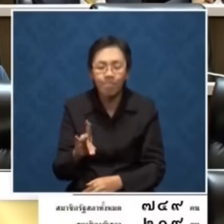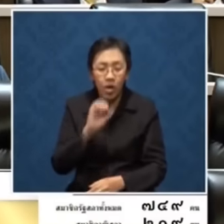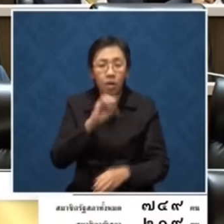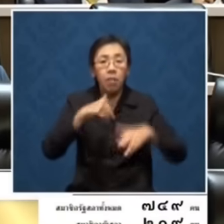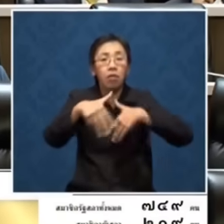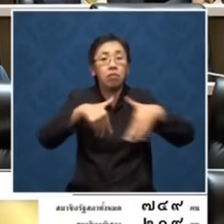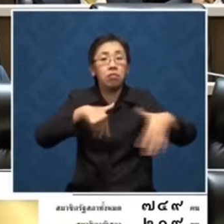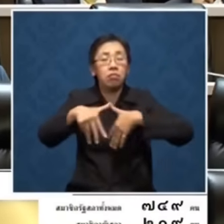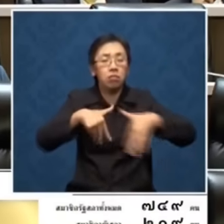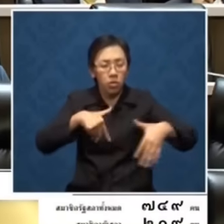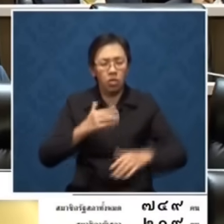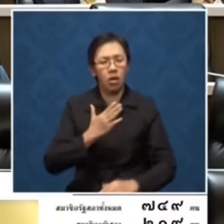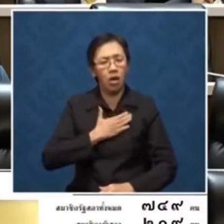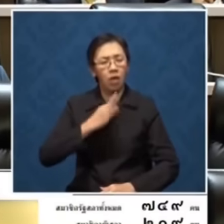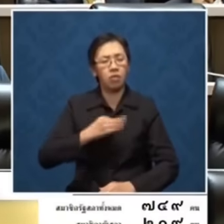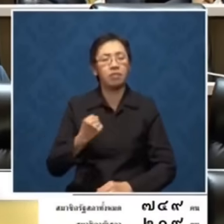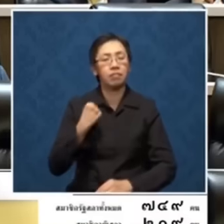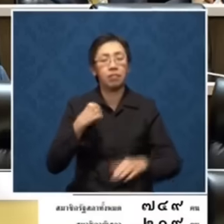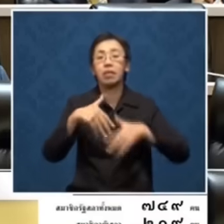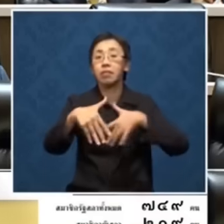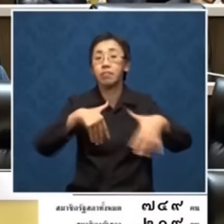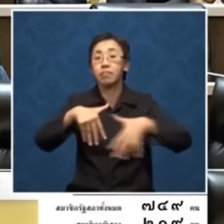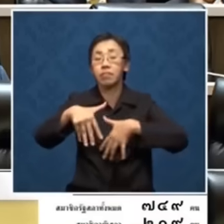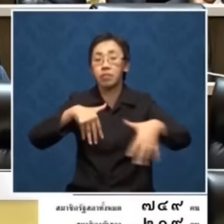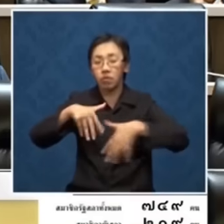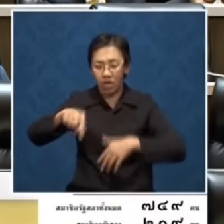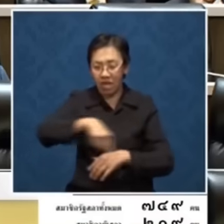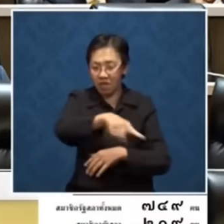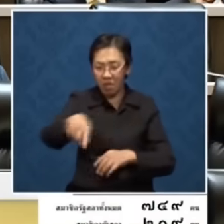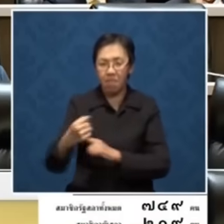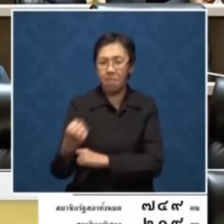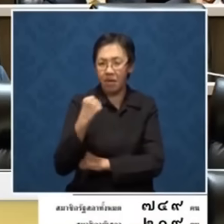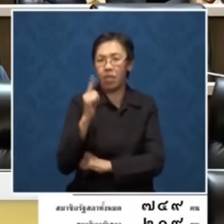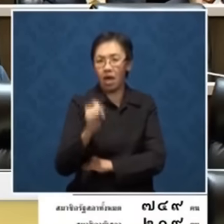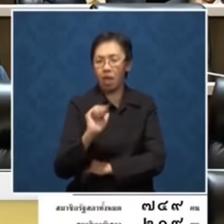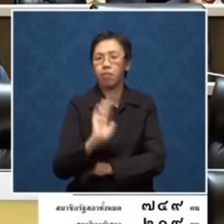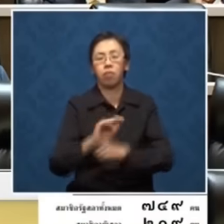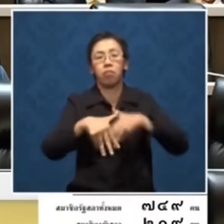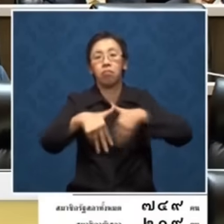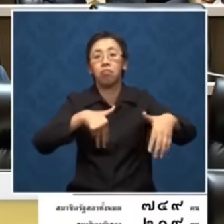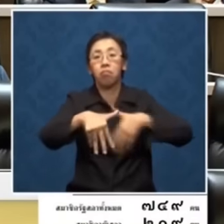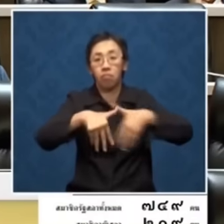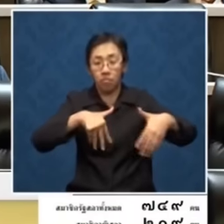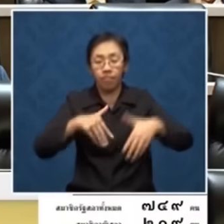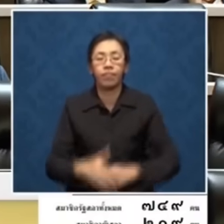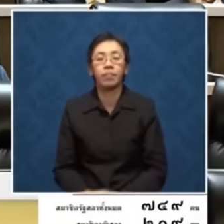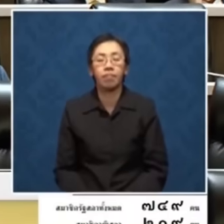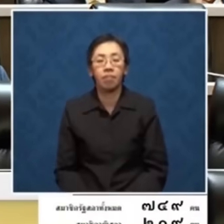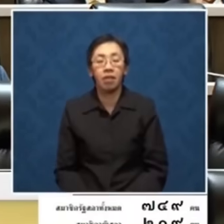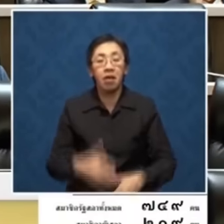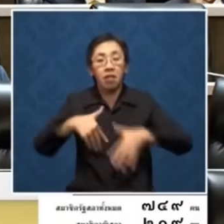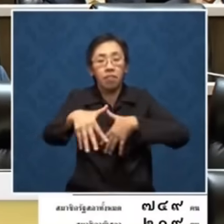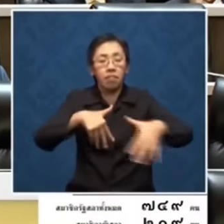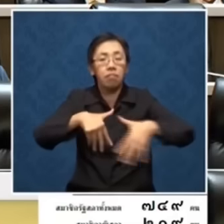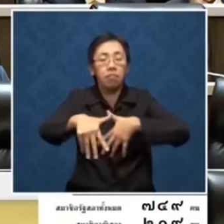งใครทั้งหมดเพราะว่า210ท่านแต่โดยที่พูดมาก็คือว่าประเด็นหลักๆที่ติดใจของสวคือมาตรา112เหมือนกันนะฮ